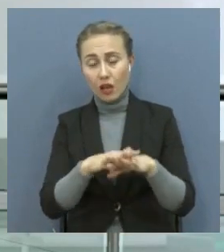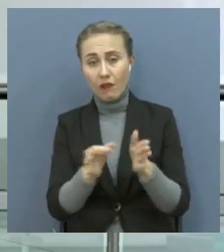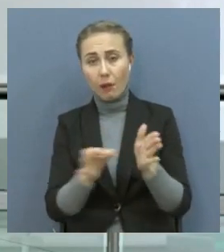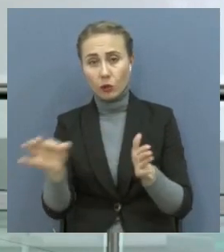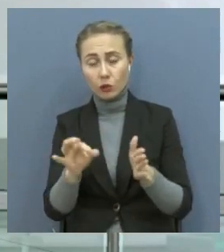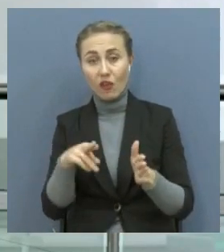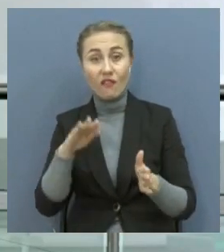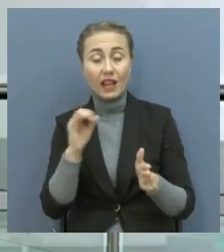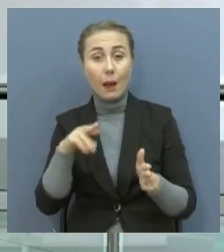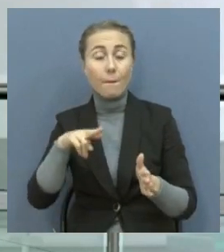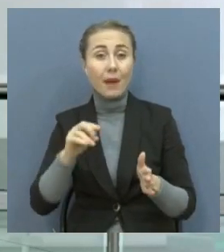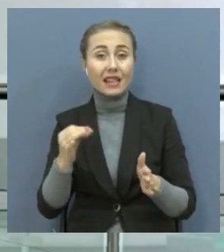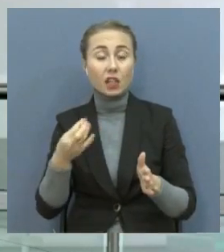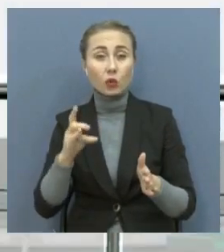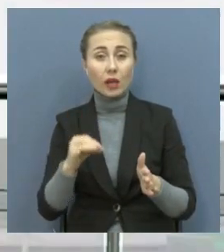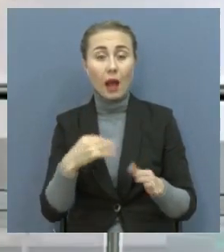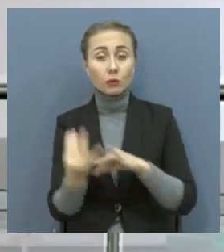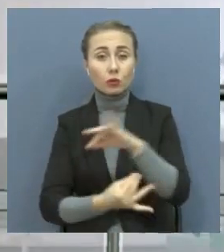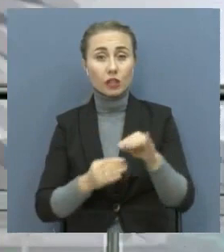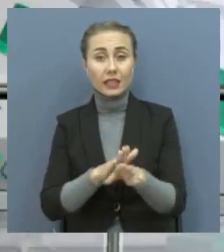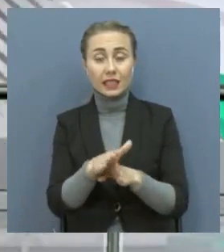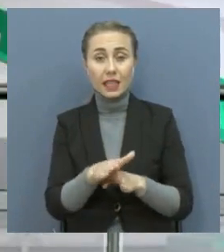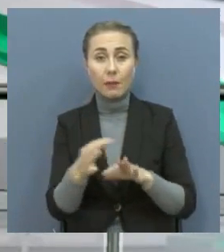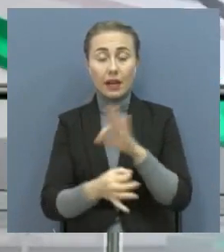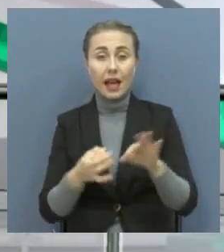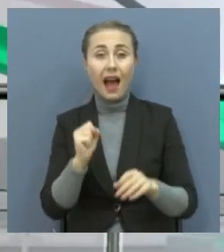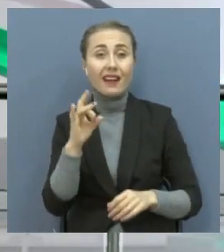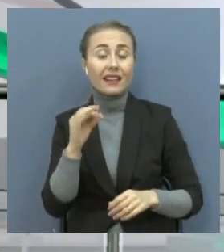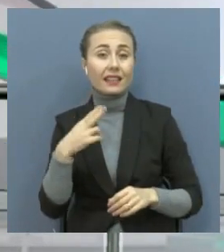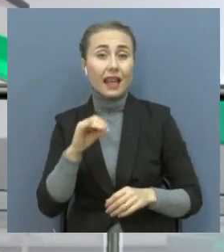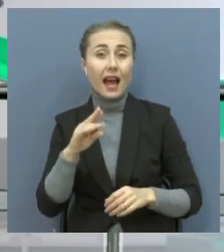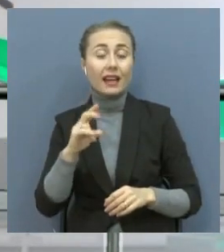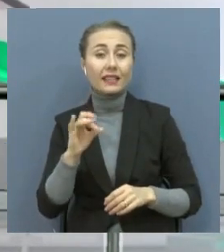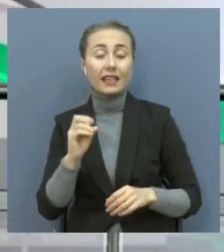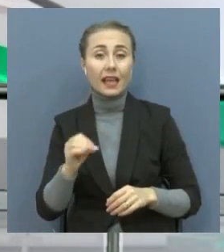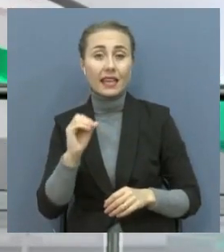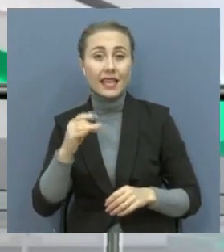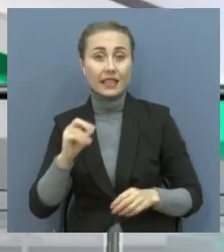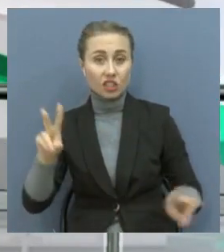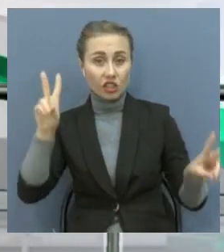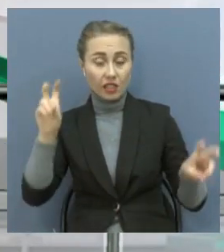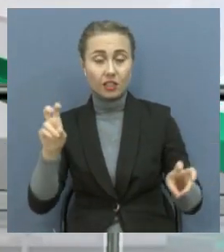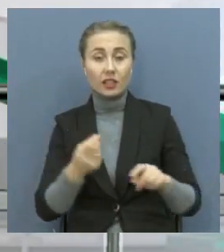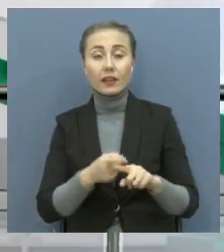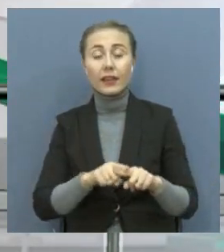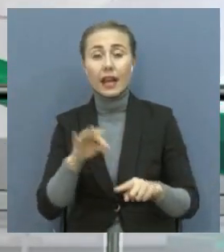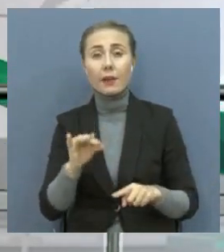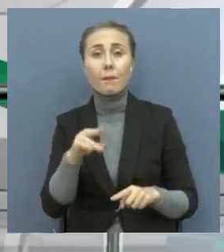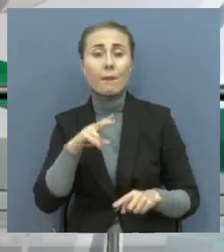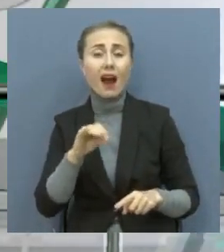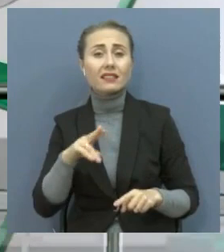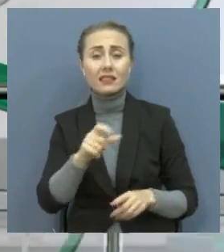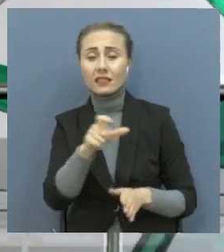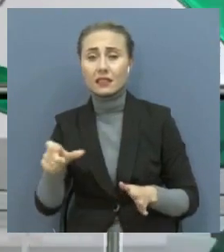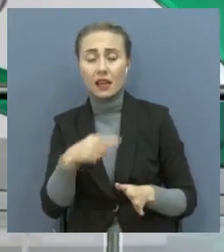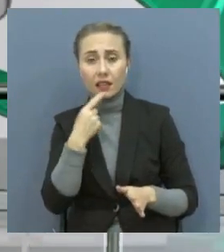филиале партии Нур-Отан обсуждена реализация проектов «Ардагерлерді ардақтайық» и «Кедергісіз келешек». Партийцы также говорили о